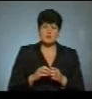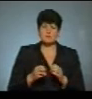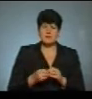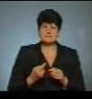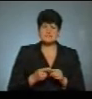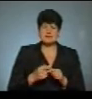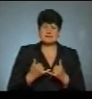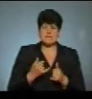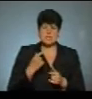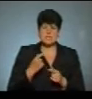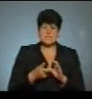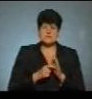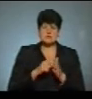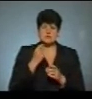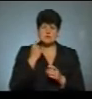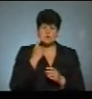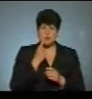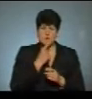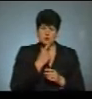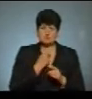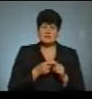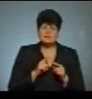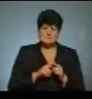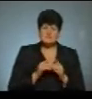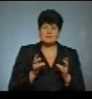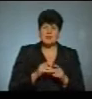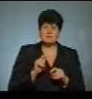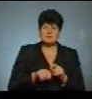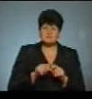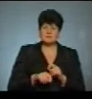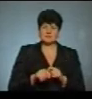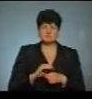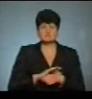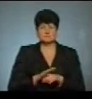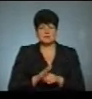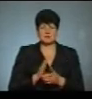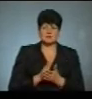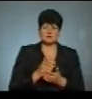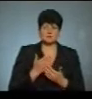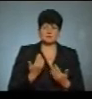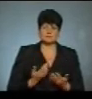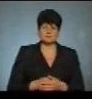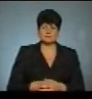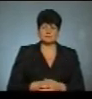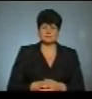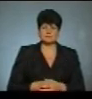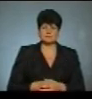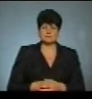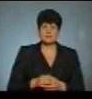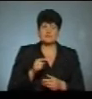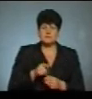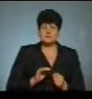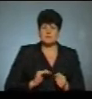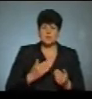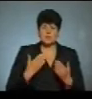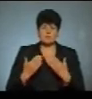для стоматологів, тому що вони повинні пройти тести і провіритися, чи вони не мають захворювання на коронавірус. З тими підприємцями, якими